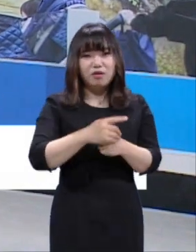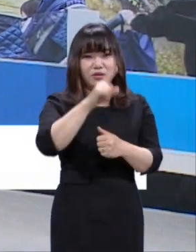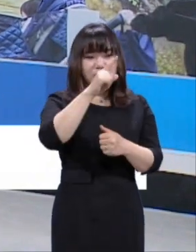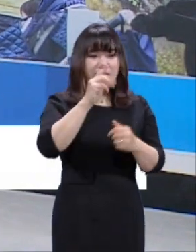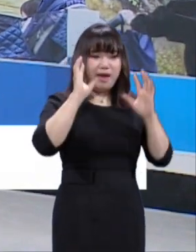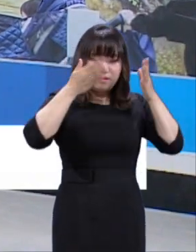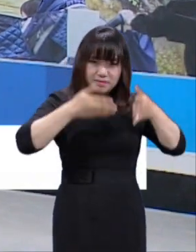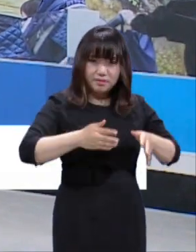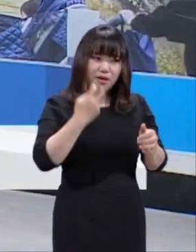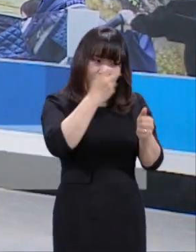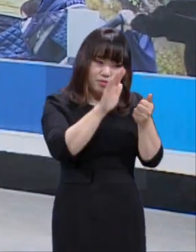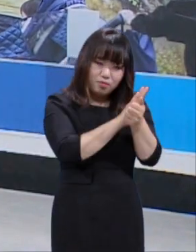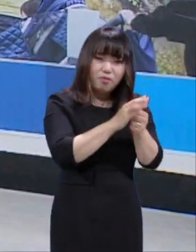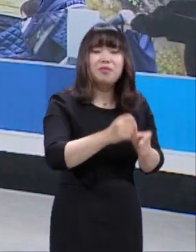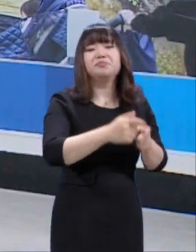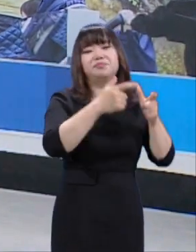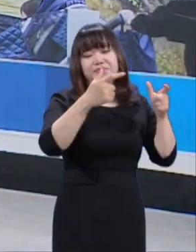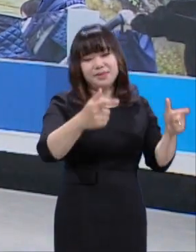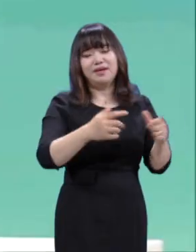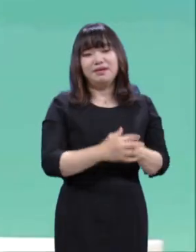공공산후조리원 건립을 내걸고 있습니다.